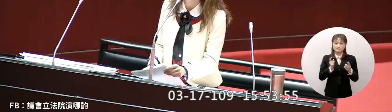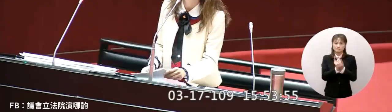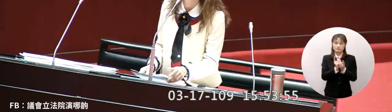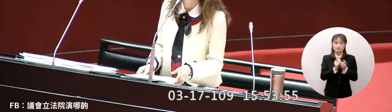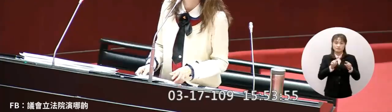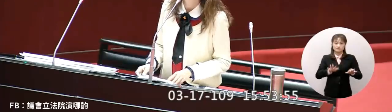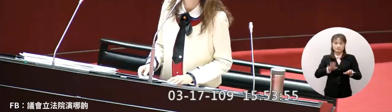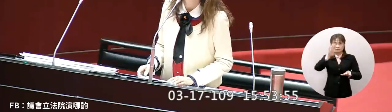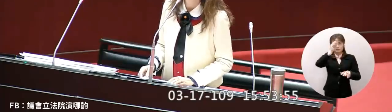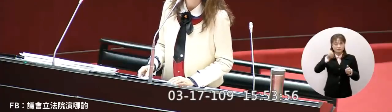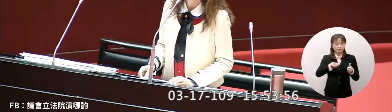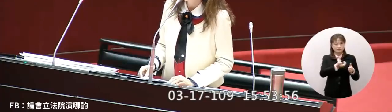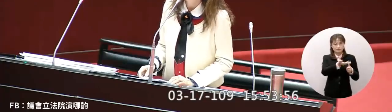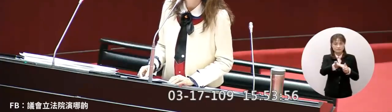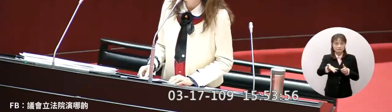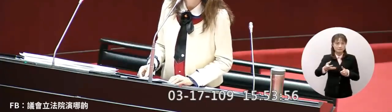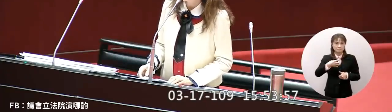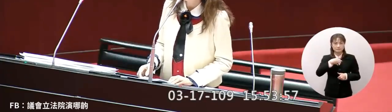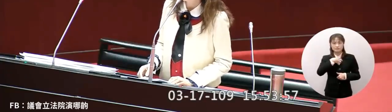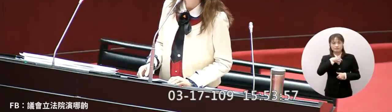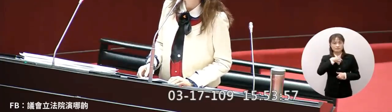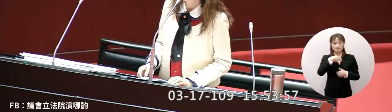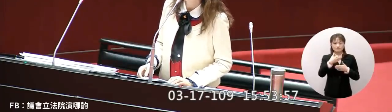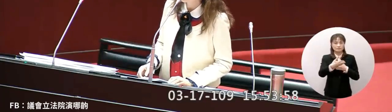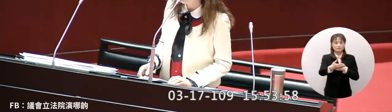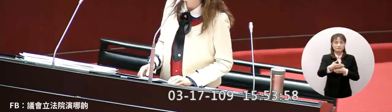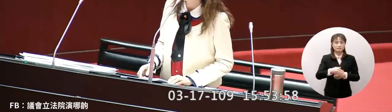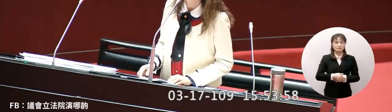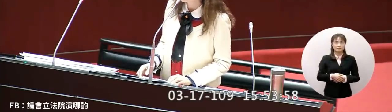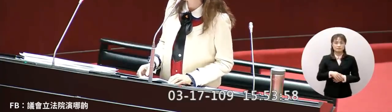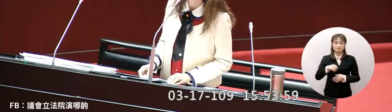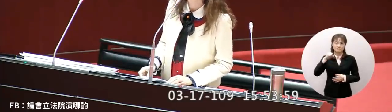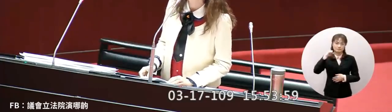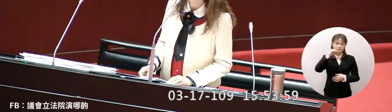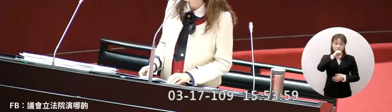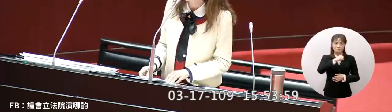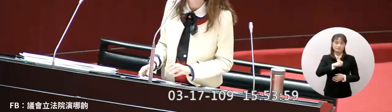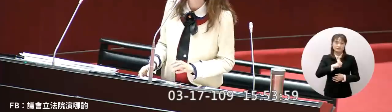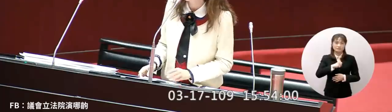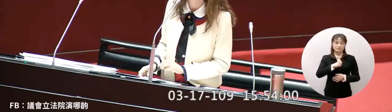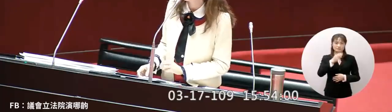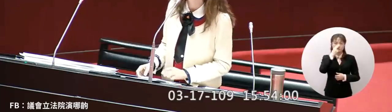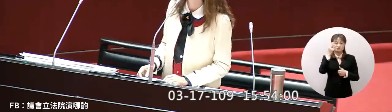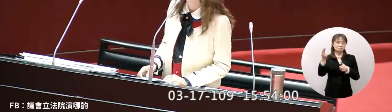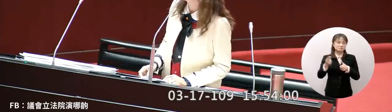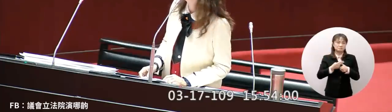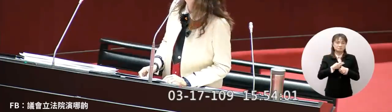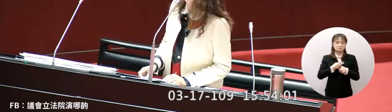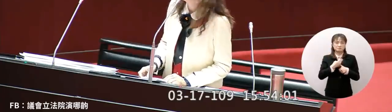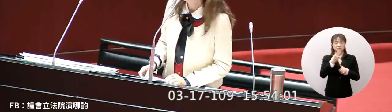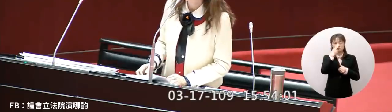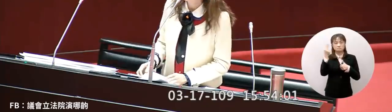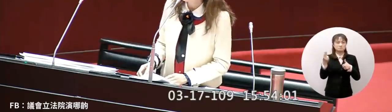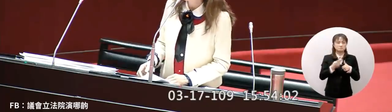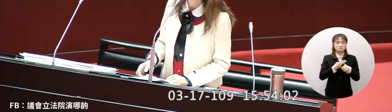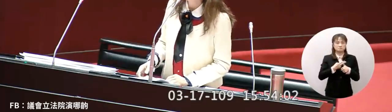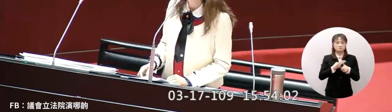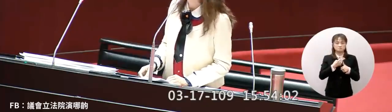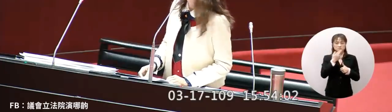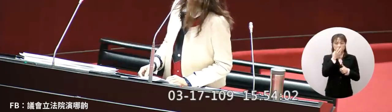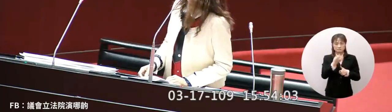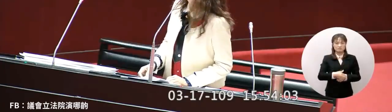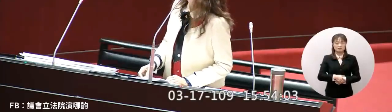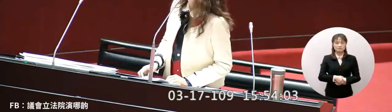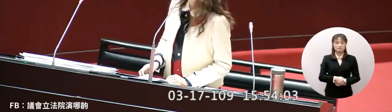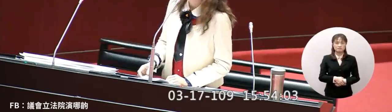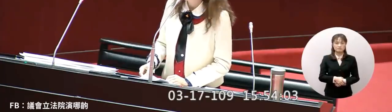么险峻的过程中哈，其实咱台湾拢叫 China 带衰的，都是 China 惹的祸。那我想下